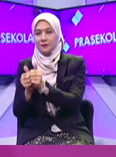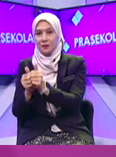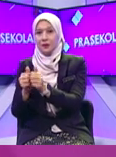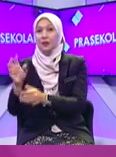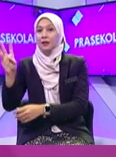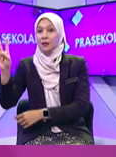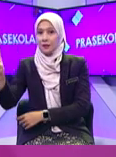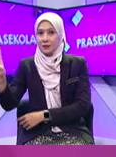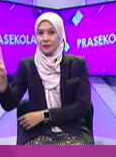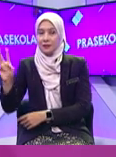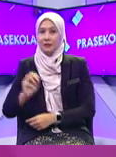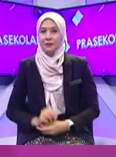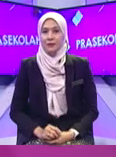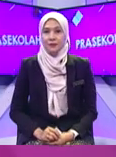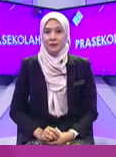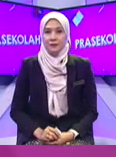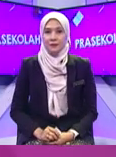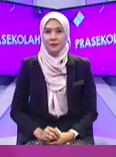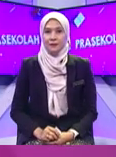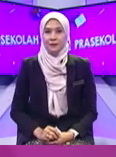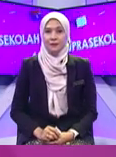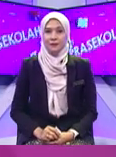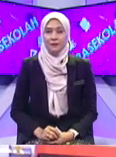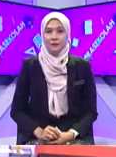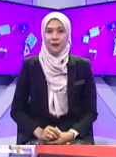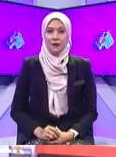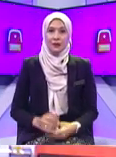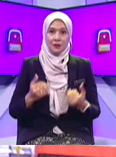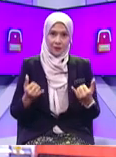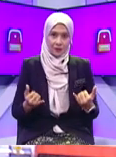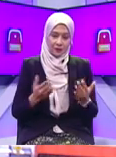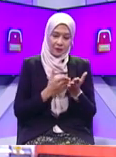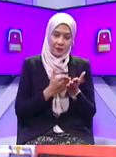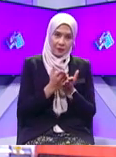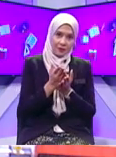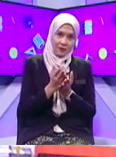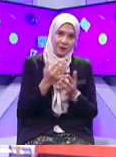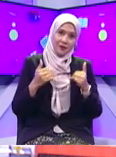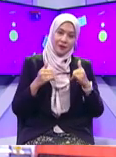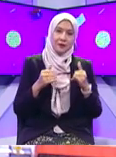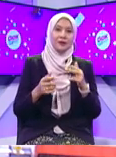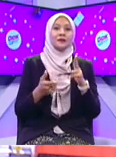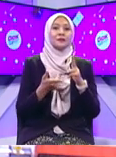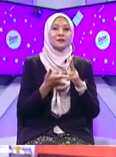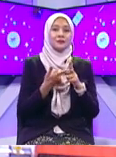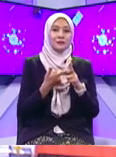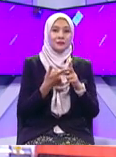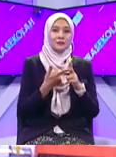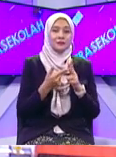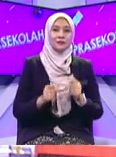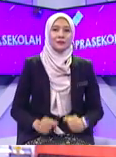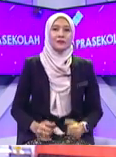6h Oke kita teruskan permainan ketiga boleh boleh oke sekarang nih Oke